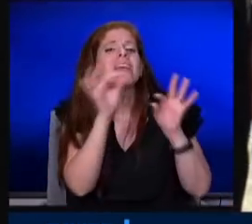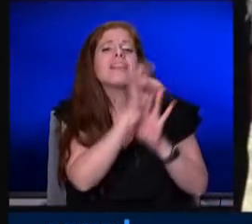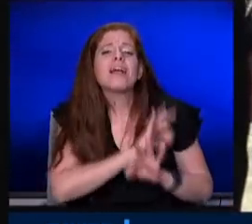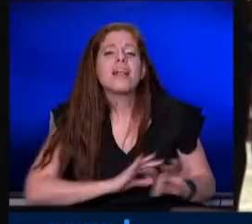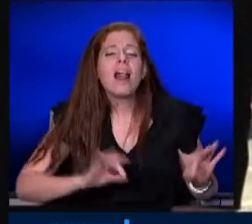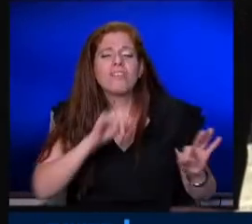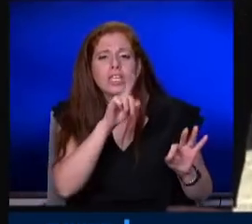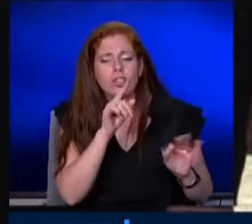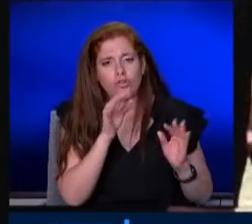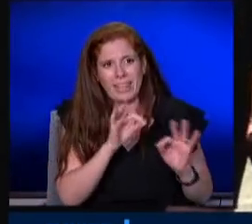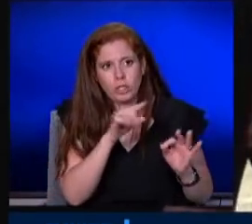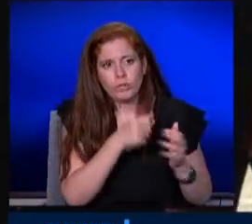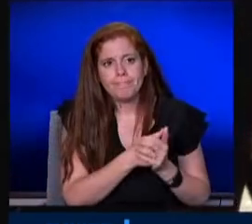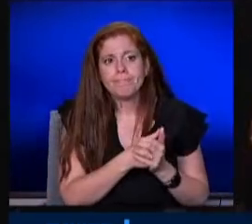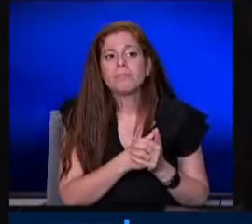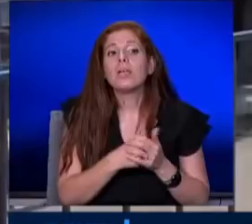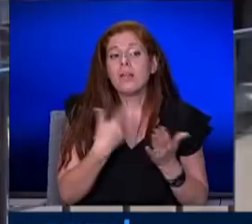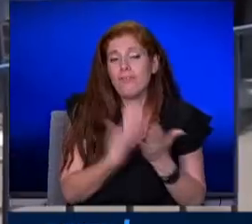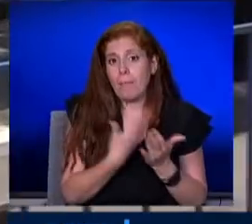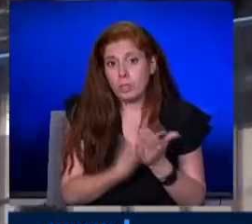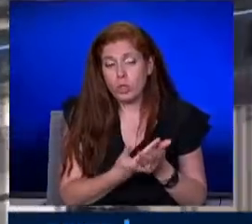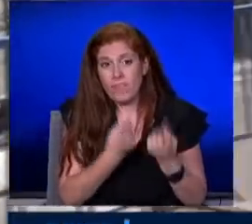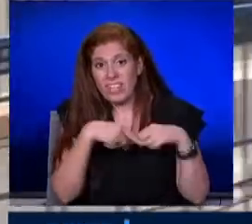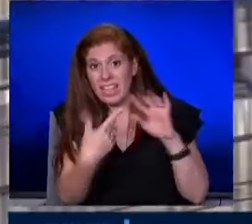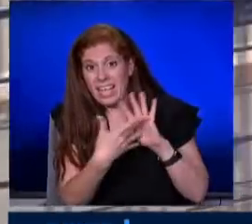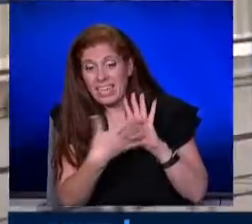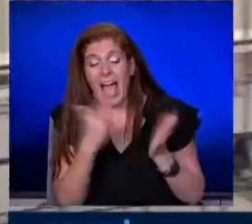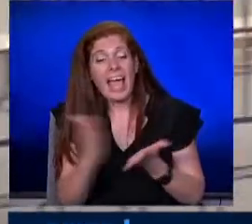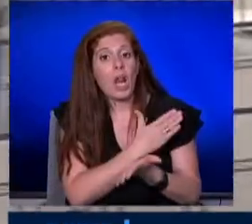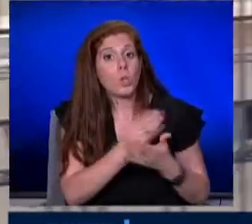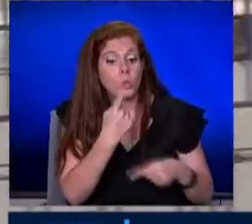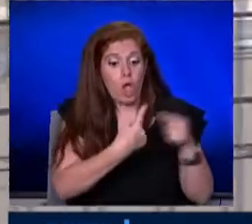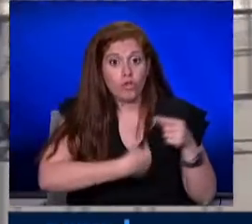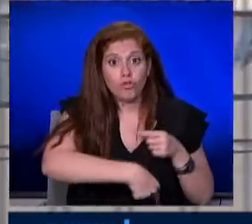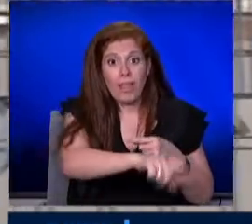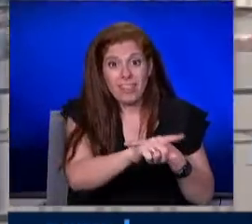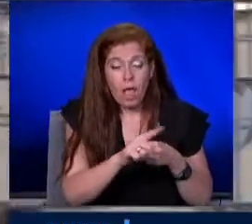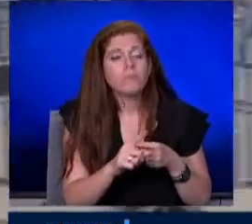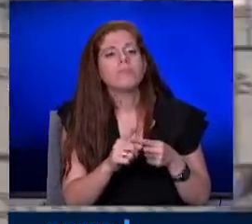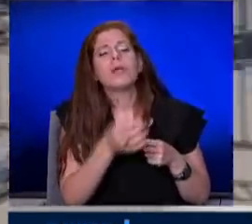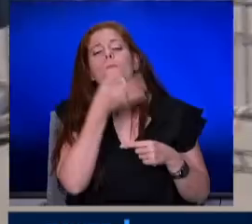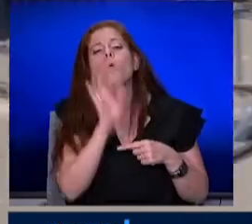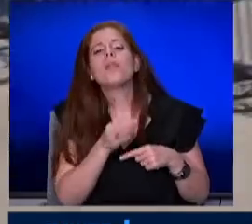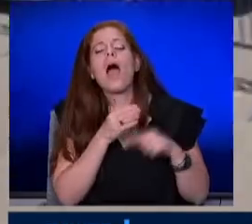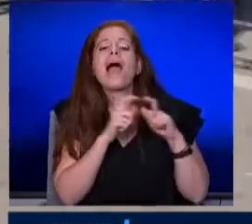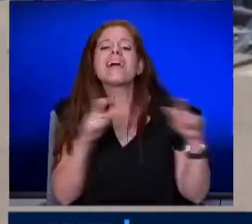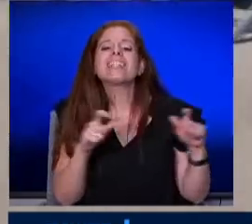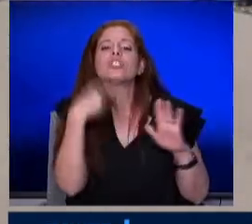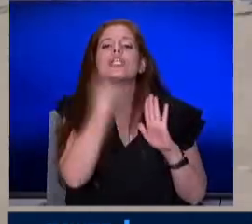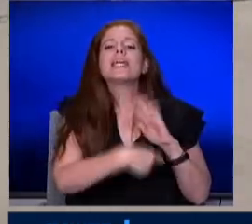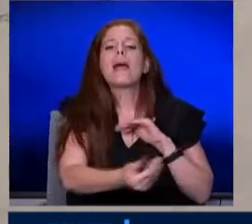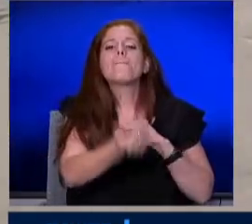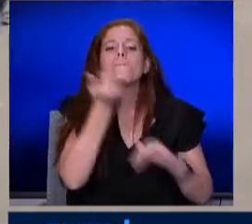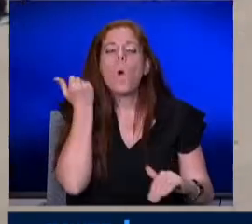לאור המלצות ועדת החקירה שטרם סיימה את עבודתה, הוחלט שהשנה הכניסה תותר אך ורק בכרטיסים שנקנו מראש, במשך